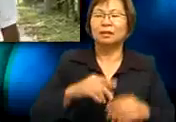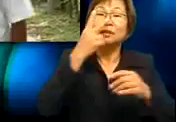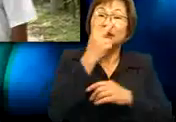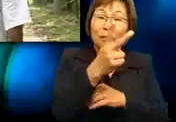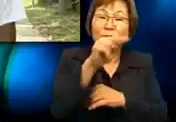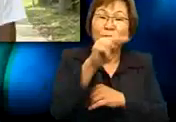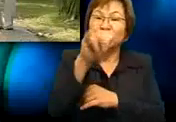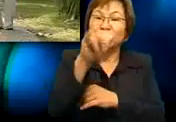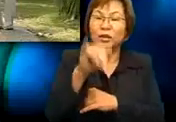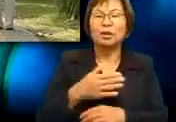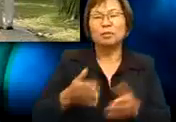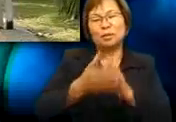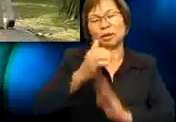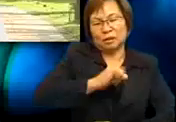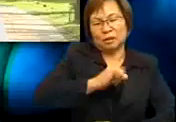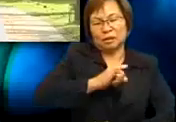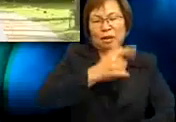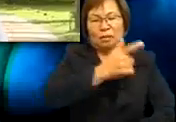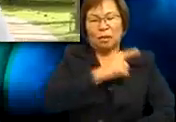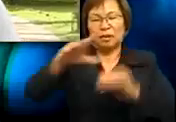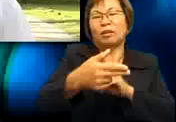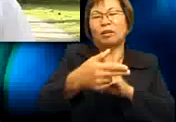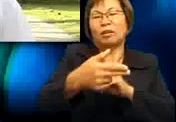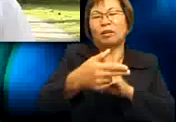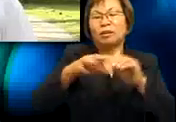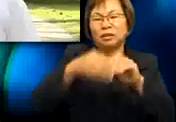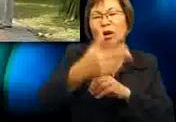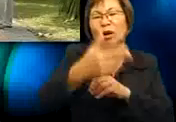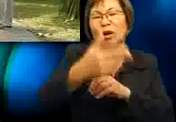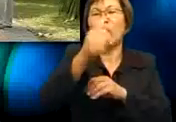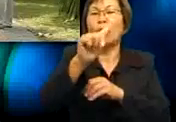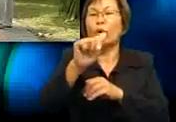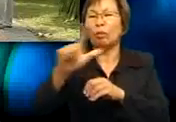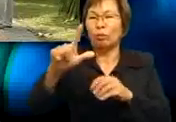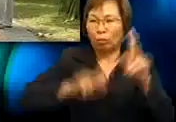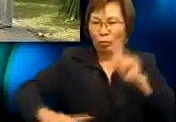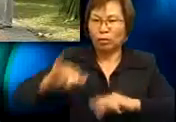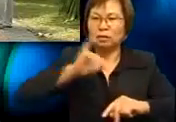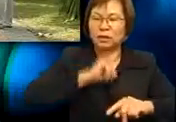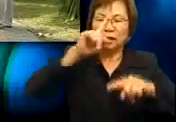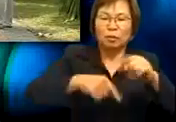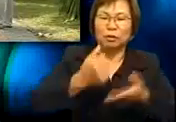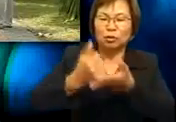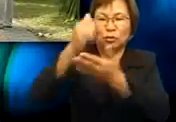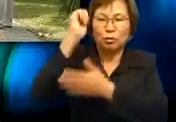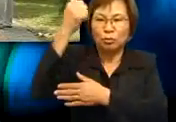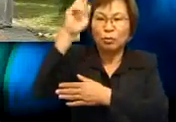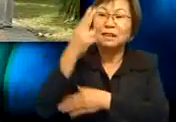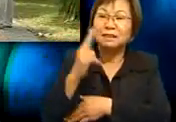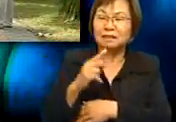Udin nampak Noni tak? Minta maaflah pakcik. Saya malaslah nak masuk campur hal orang. Jadi saya tak boleh nak tolong pakcik lah.